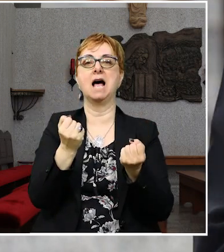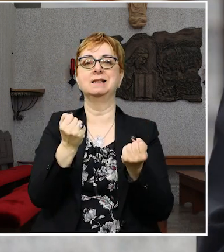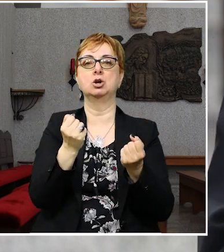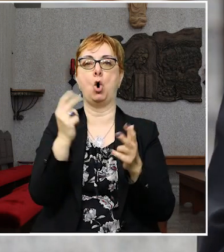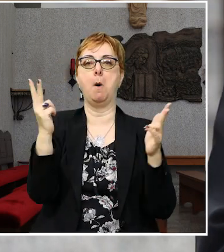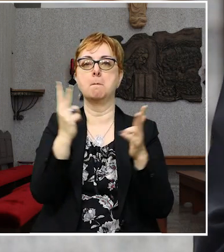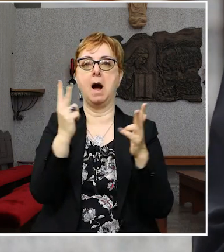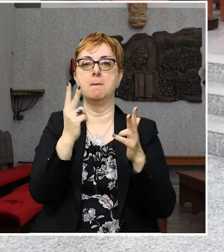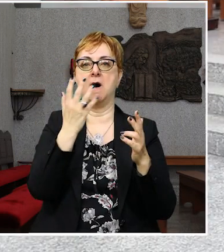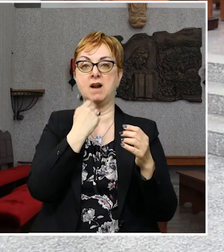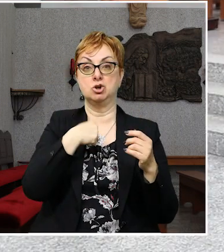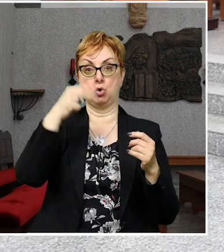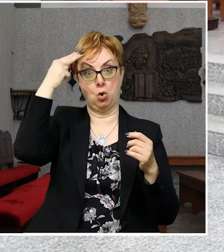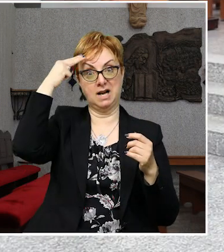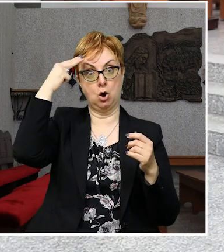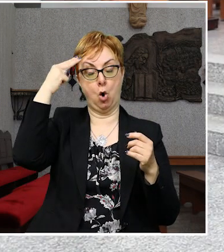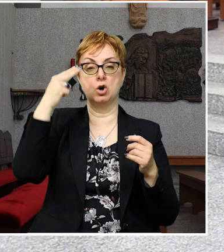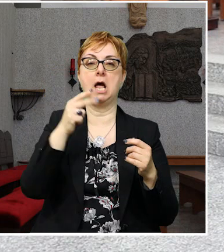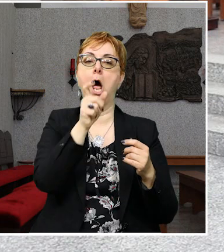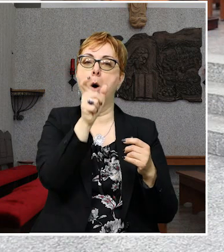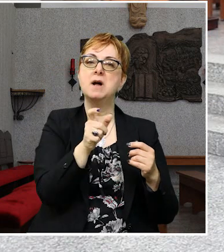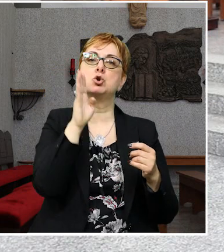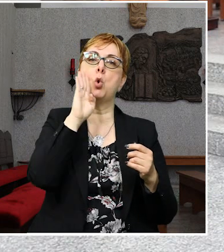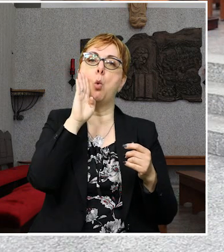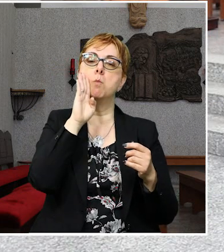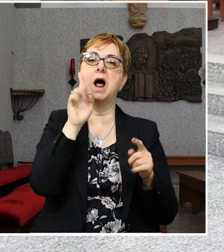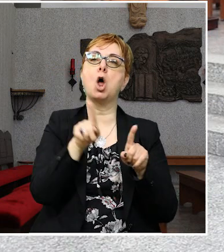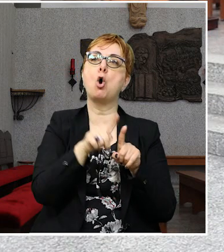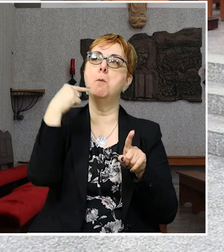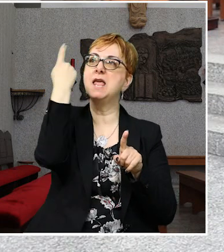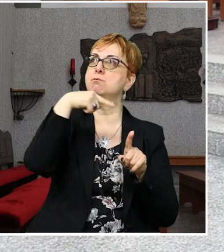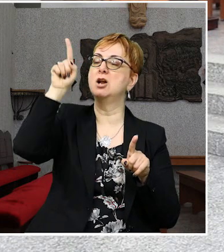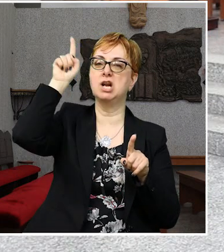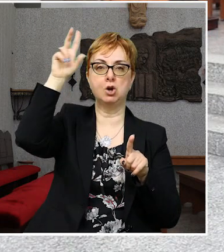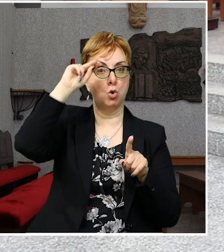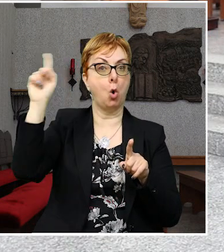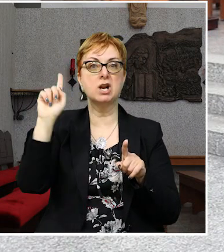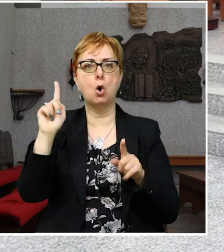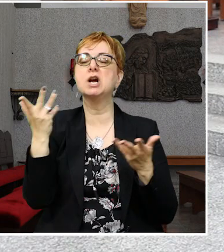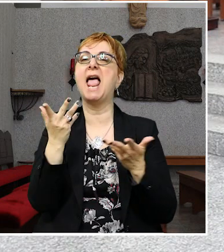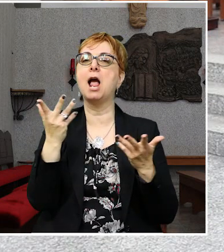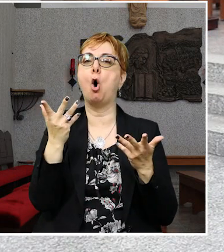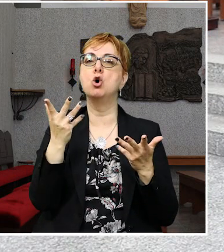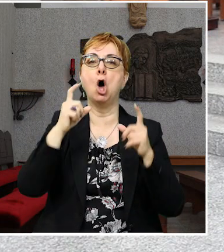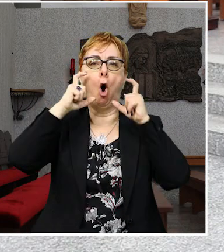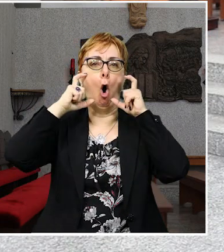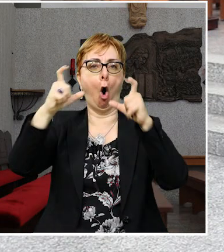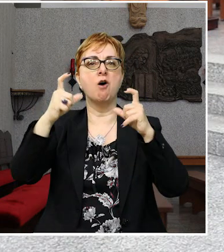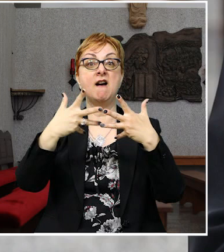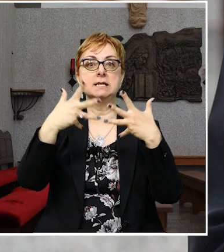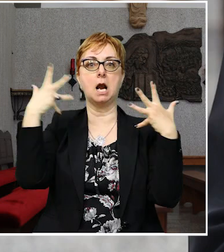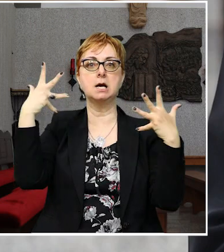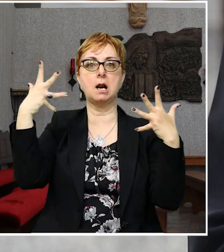ricorda Papa Francesco. Non riconoscere la persona umana come immagine di Dio è un